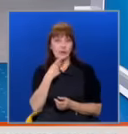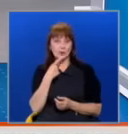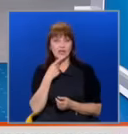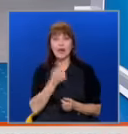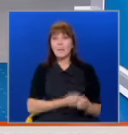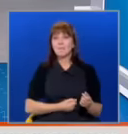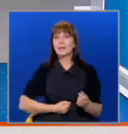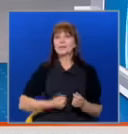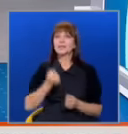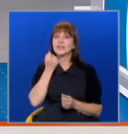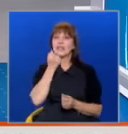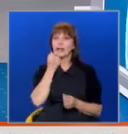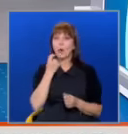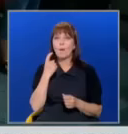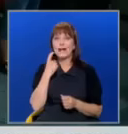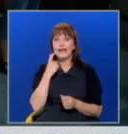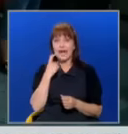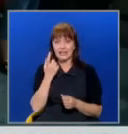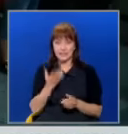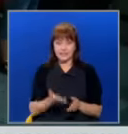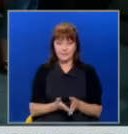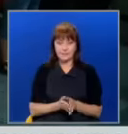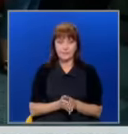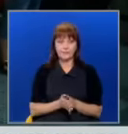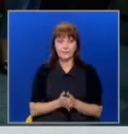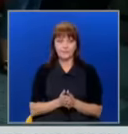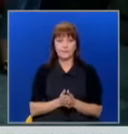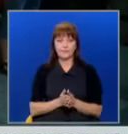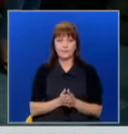в Пазарджишкото село Братаница.